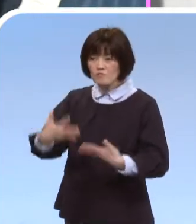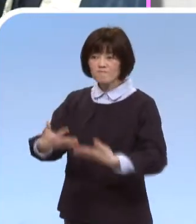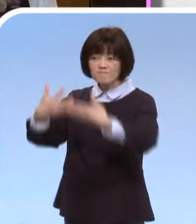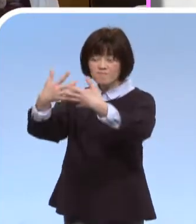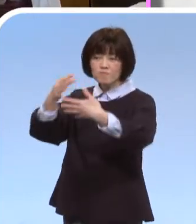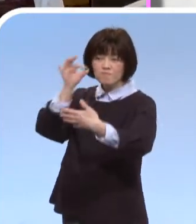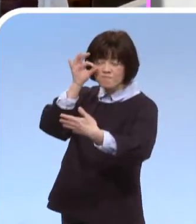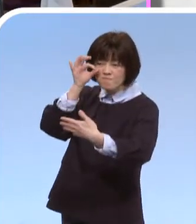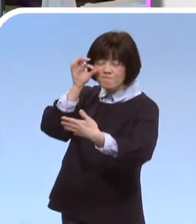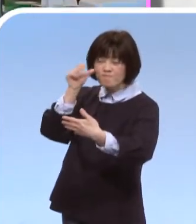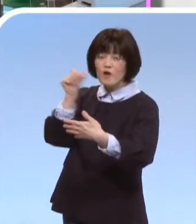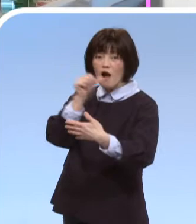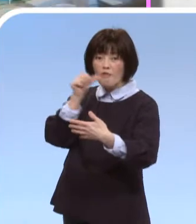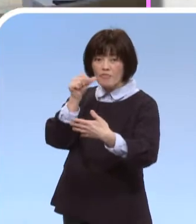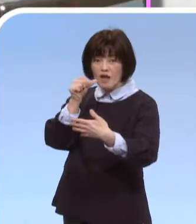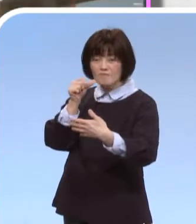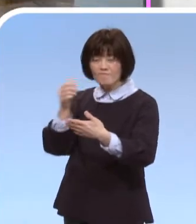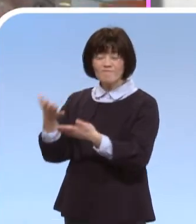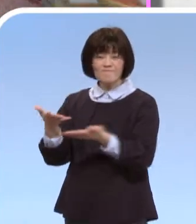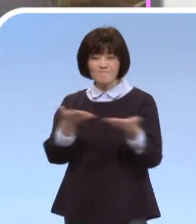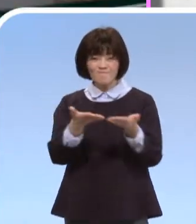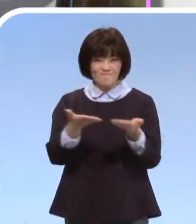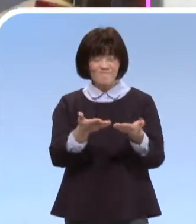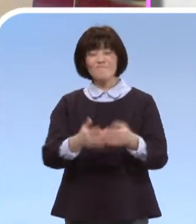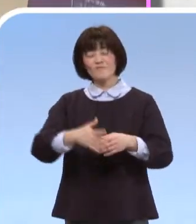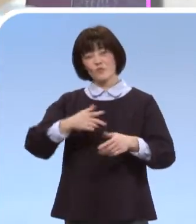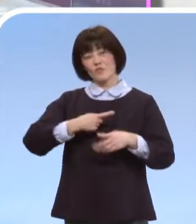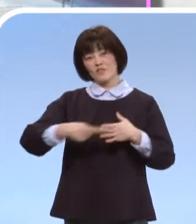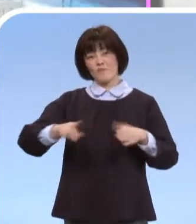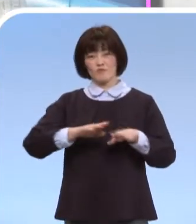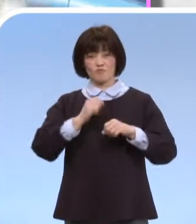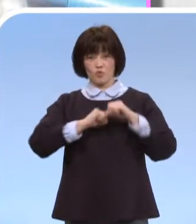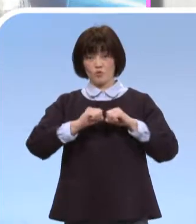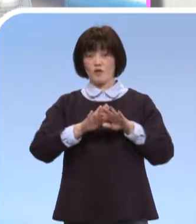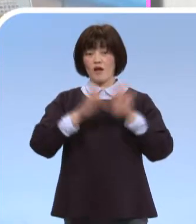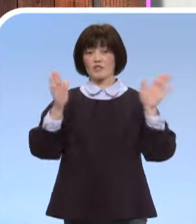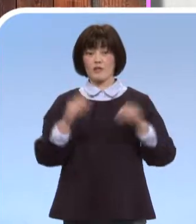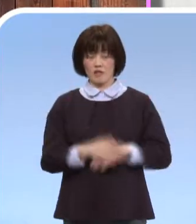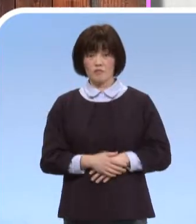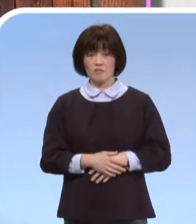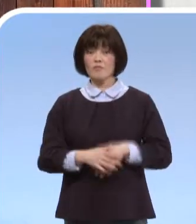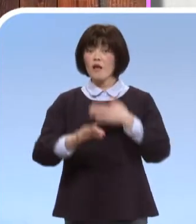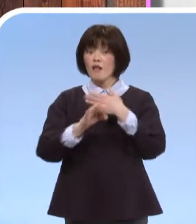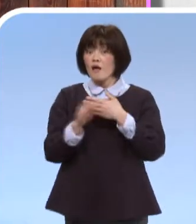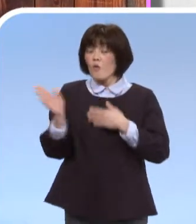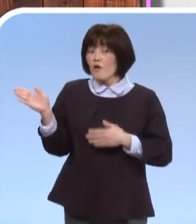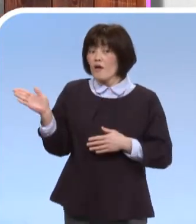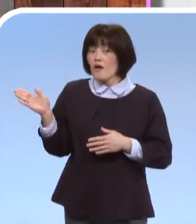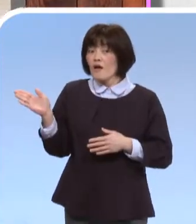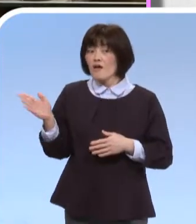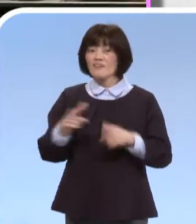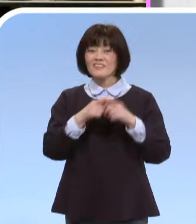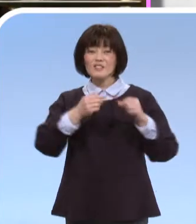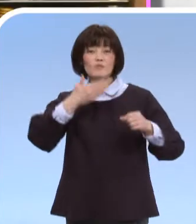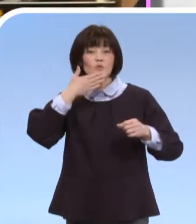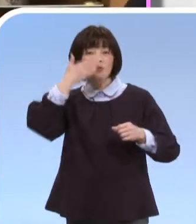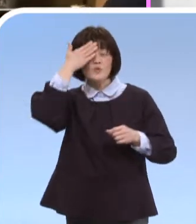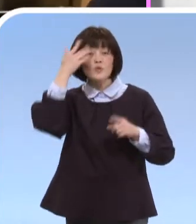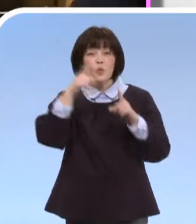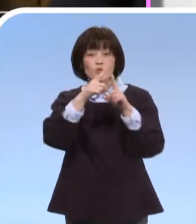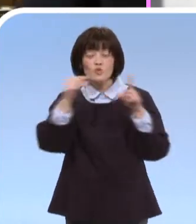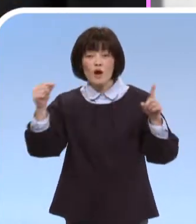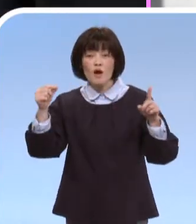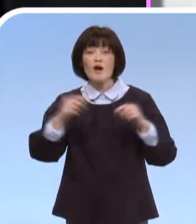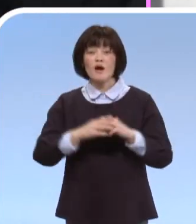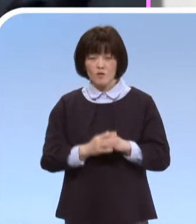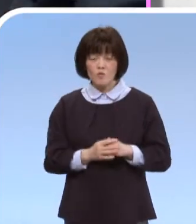ない場所とか、そういうのを案内するっていうような新サービスを始めました。例えばこれだったら日本酒 のツアーで、